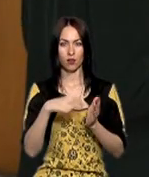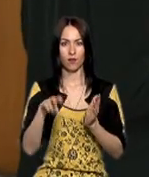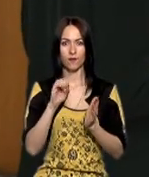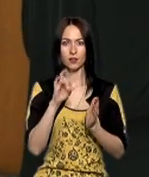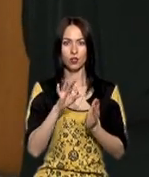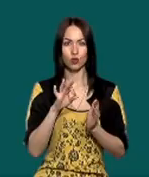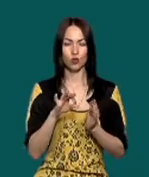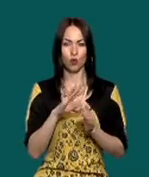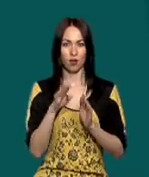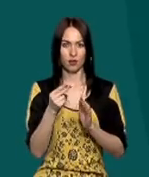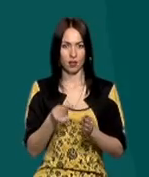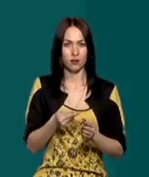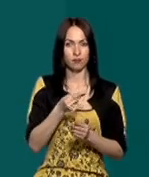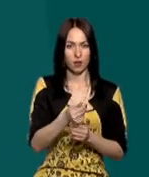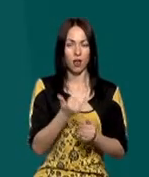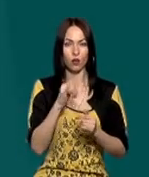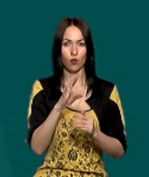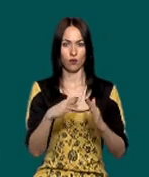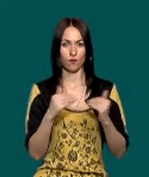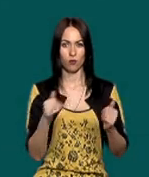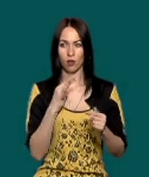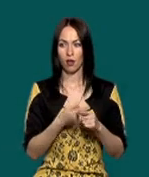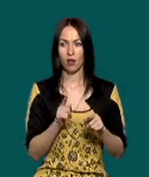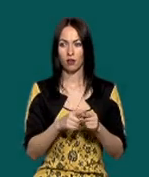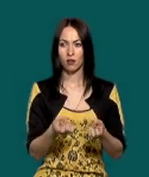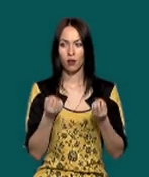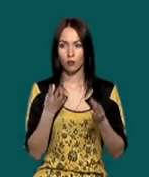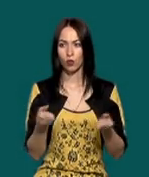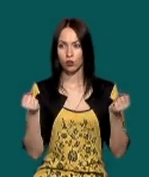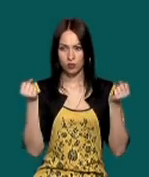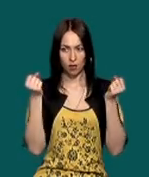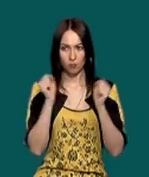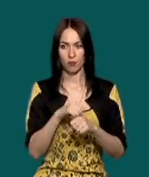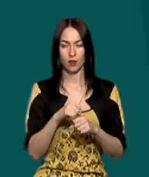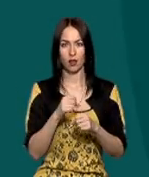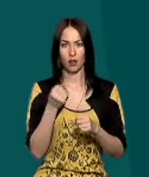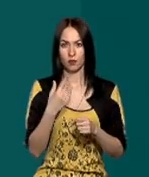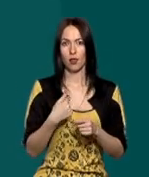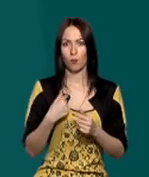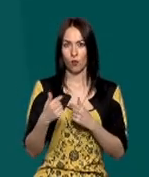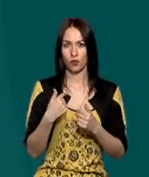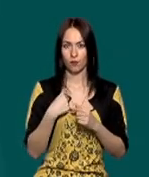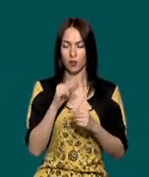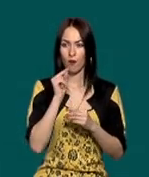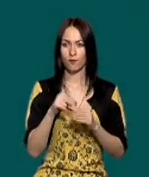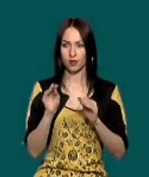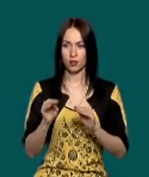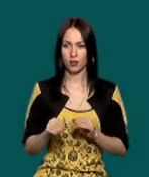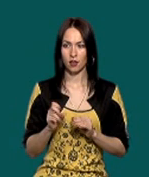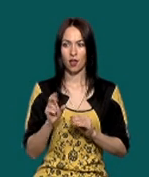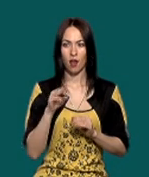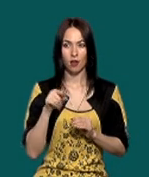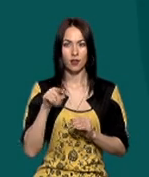вдома. Це просто бред, наговор. От принесли мене, от у мене обвинительний акт. В обвинительному акті